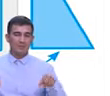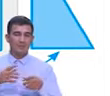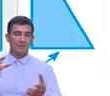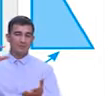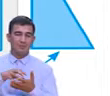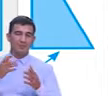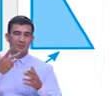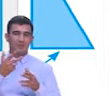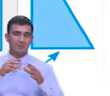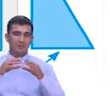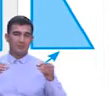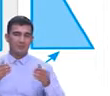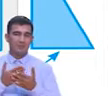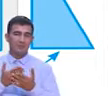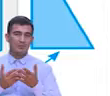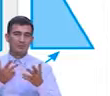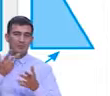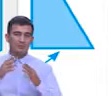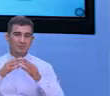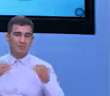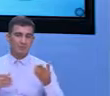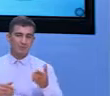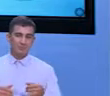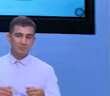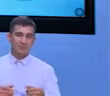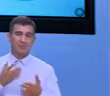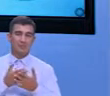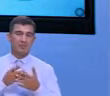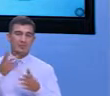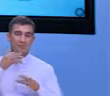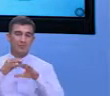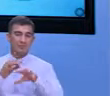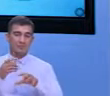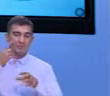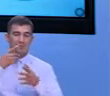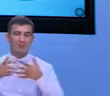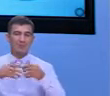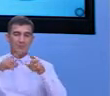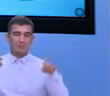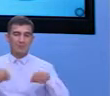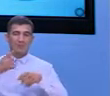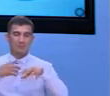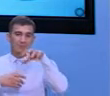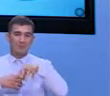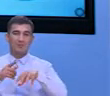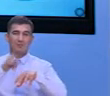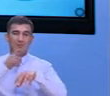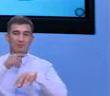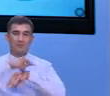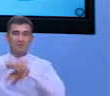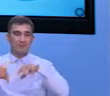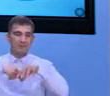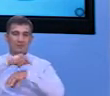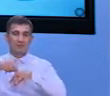oldik uchburchakni. Uchburchakni andoza olish degani qandaydir bir yupqaroq